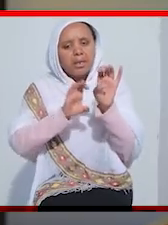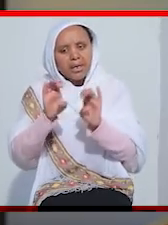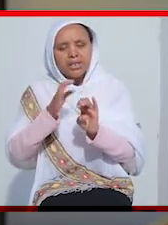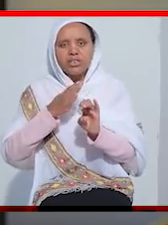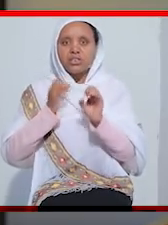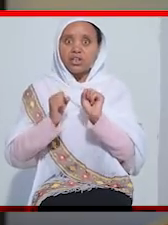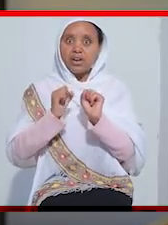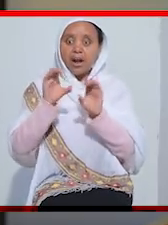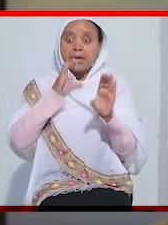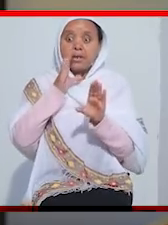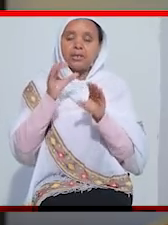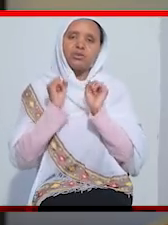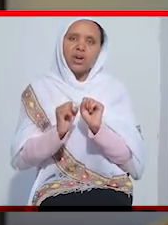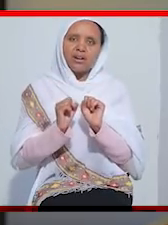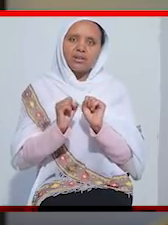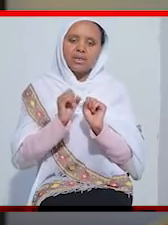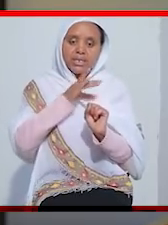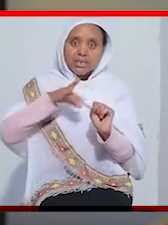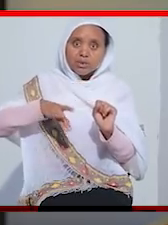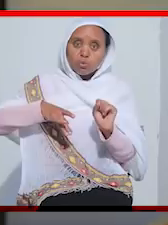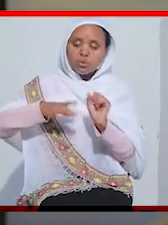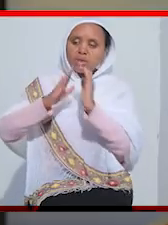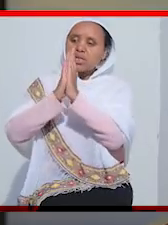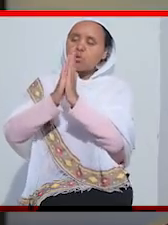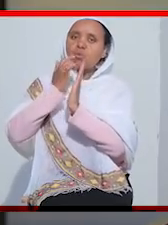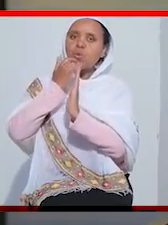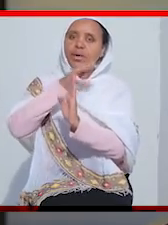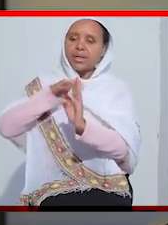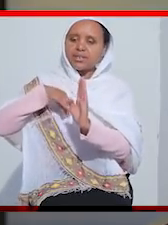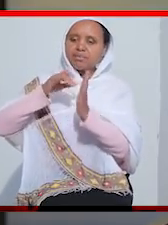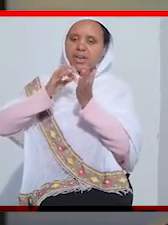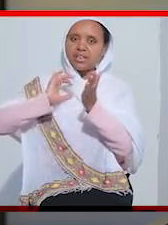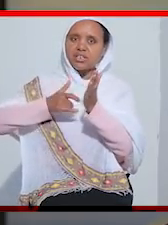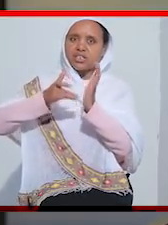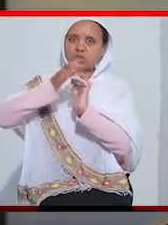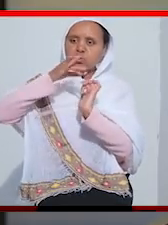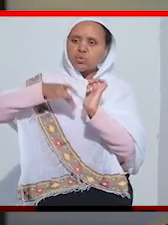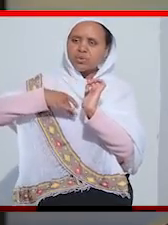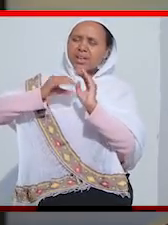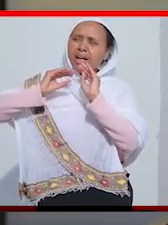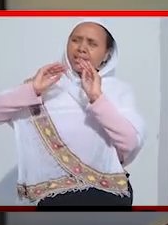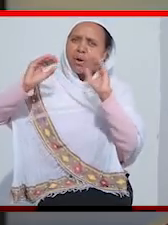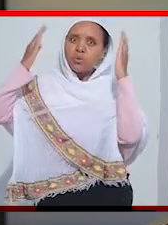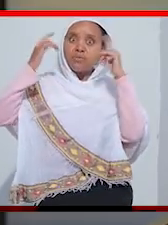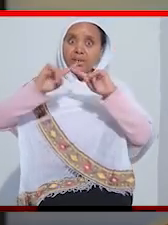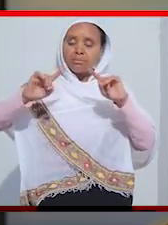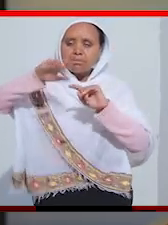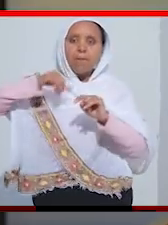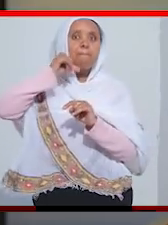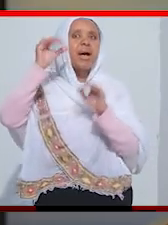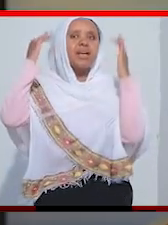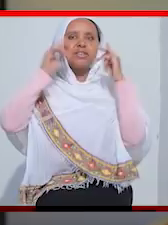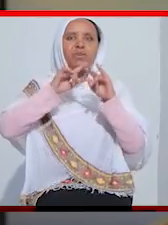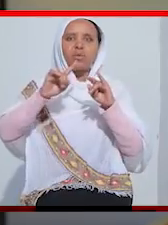ይችላል። ሊደረግልንም ይችላል፣ ላይደረግልንም ይችላል። ክርስቶስ ጸልዩ ብሎ ጌታችን መድኃኒታችን ኢየሱስ ክርስቶስ ያስተማረው ተስፋ